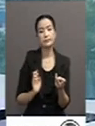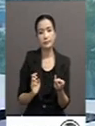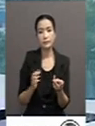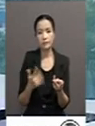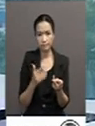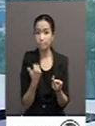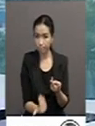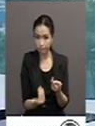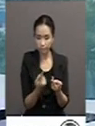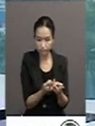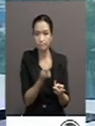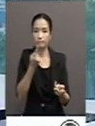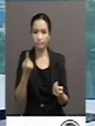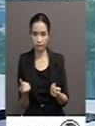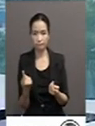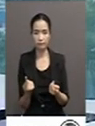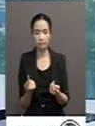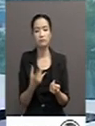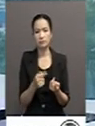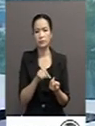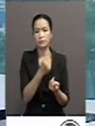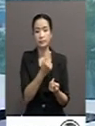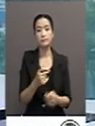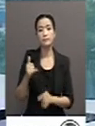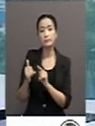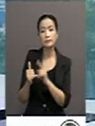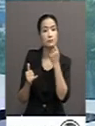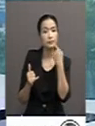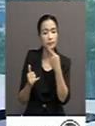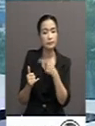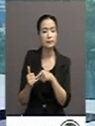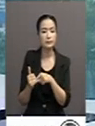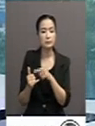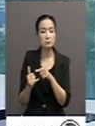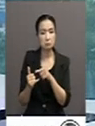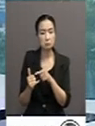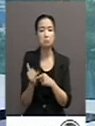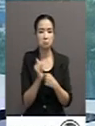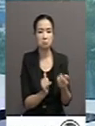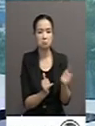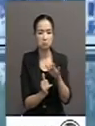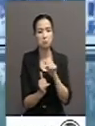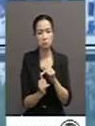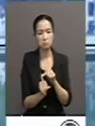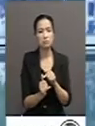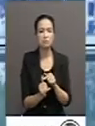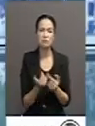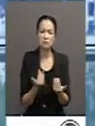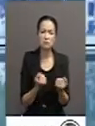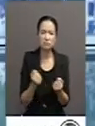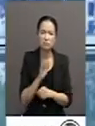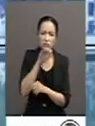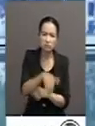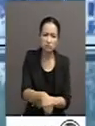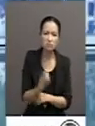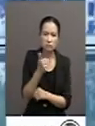นำขึ้นมาได้อีก1ท่านนะฮะเป็นคนที่ติดอยู่ในซากของรถแบ็คโฮคือการ